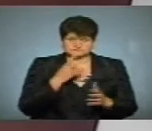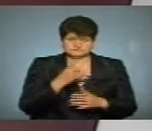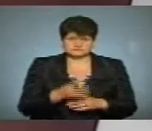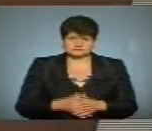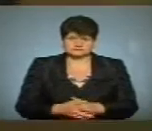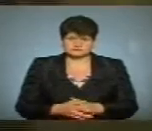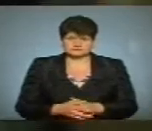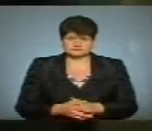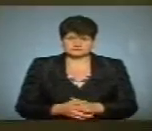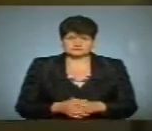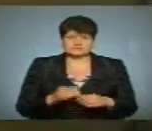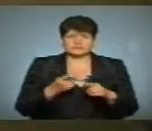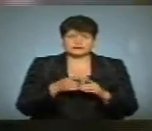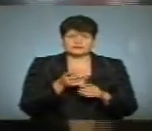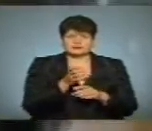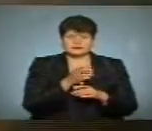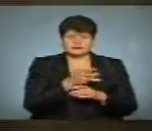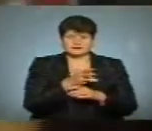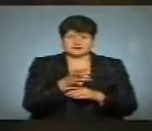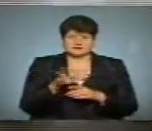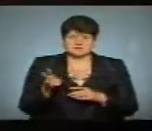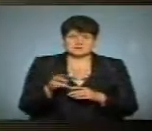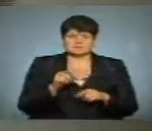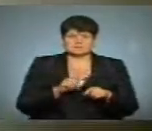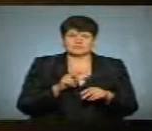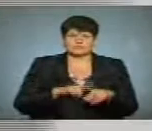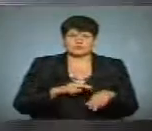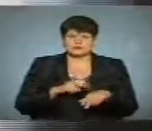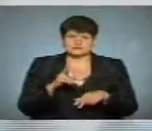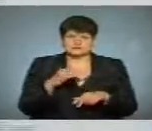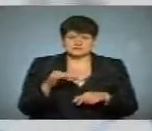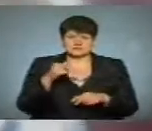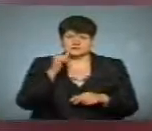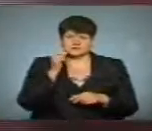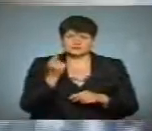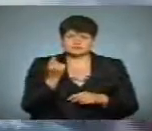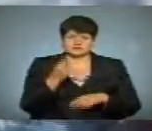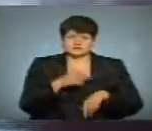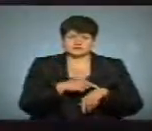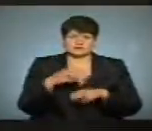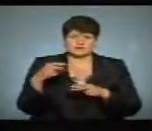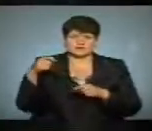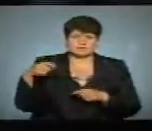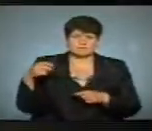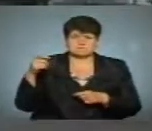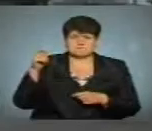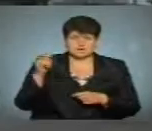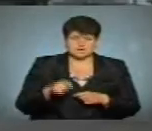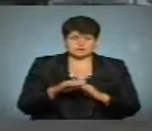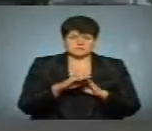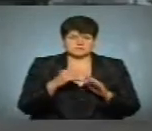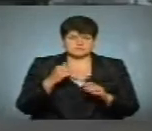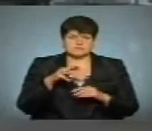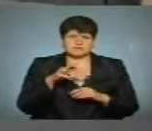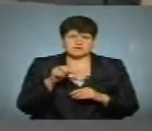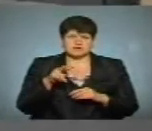сюжеті. Це кадри з нагрудної камери патрульних поліцейських, які вчора об 11-й годині приїхали на виклик в квартиру на вулиці